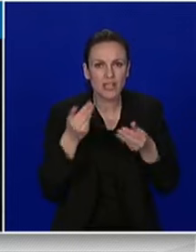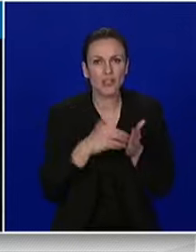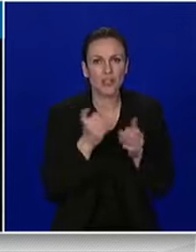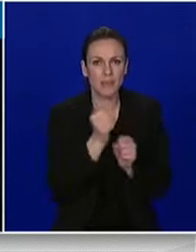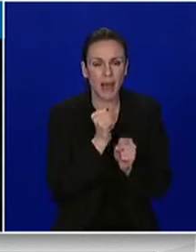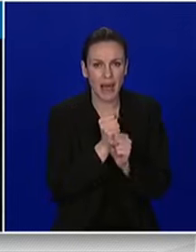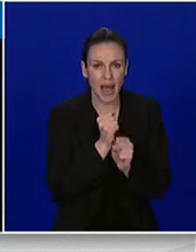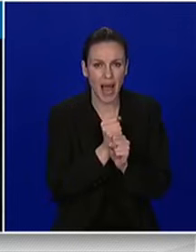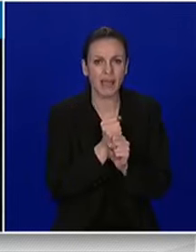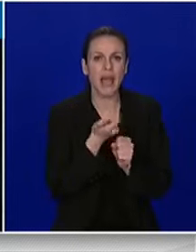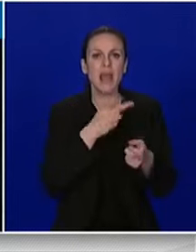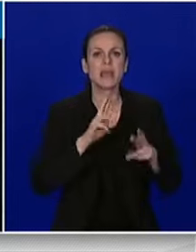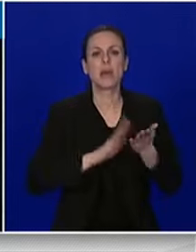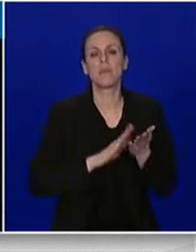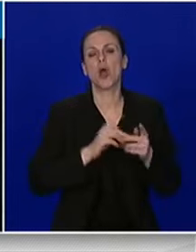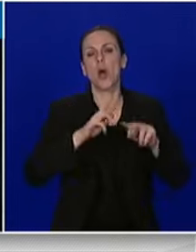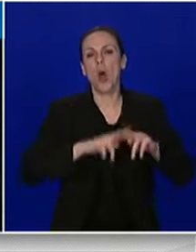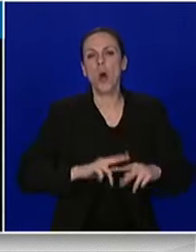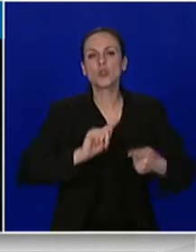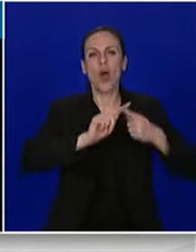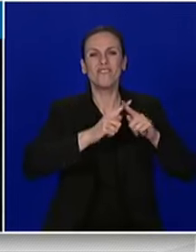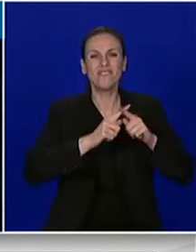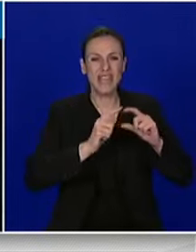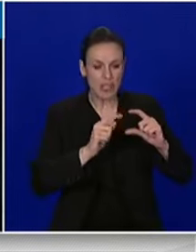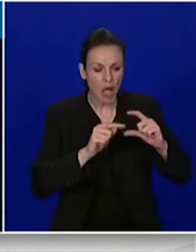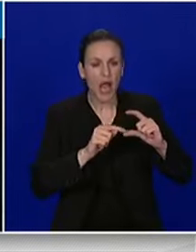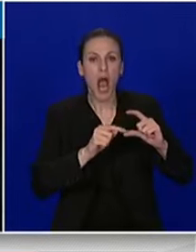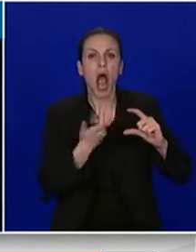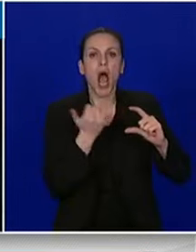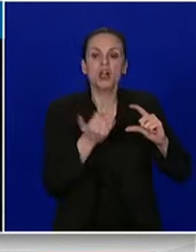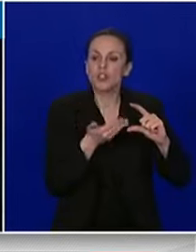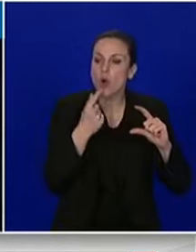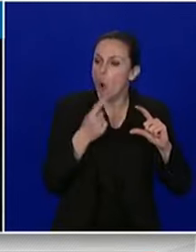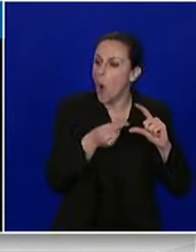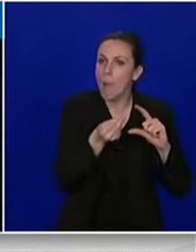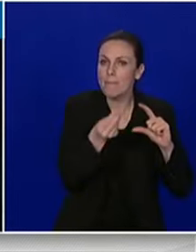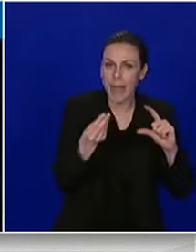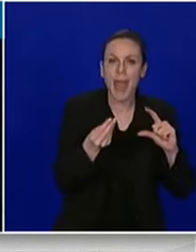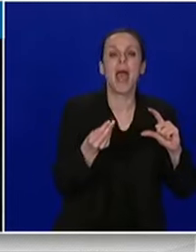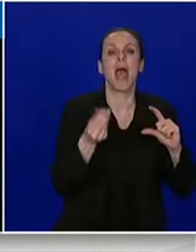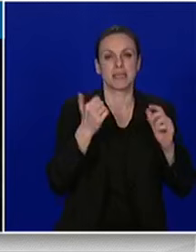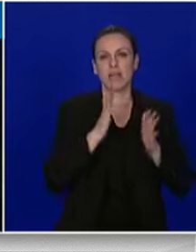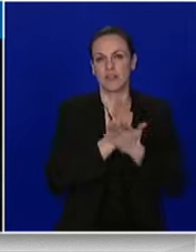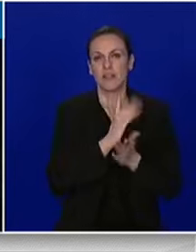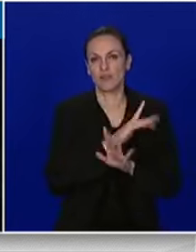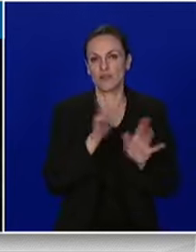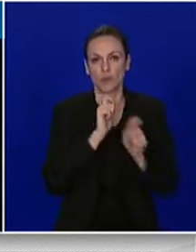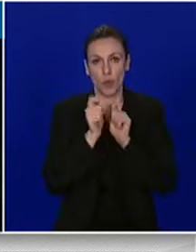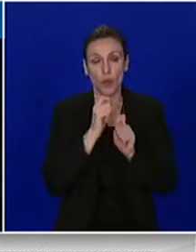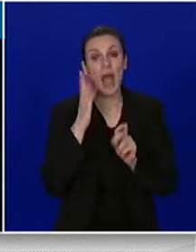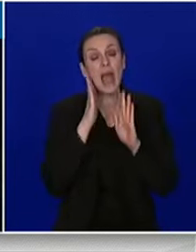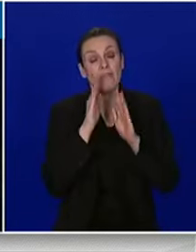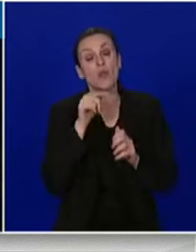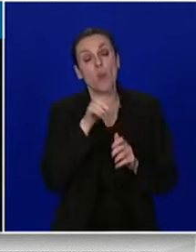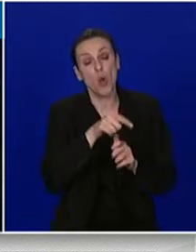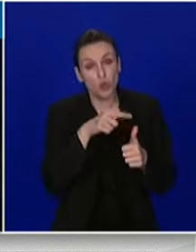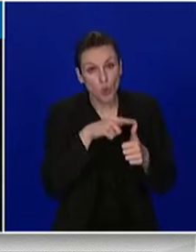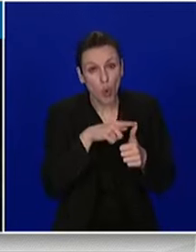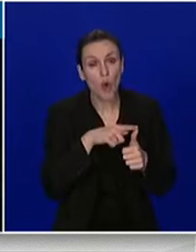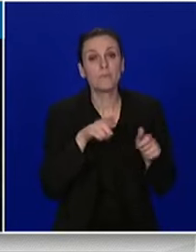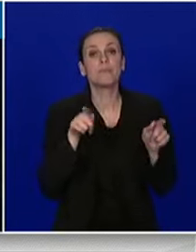sa viškom, odnosno ostatkom cjepiva u tim vijalama. Vjerujem da je to uz